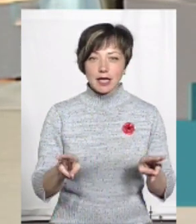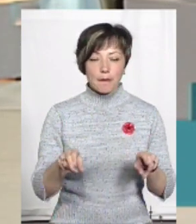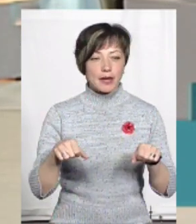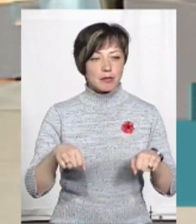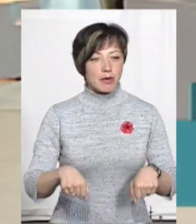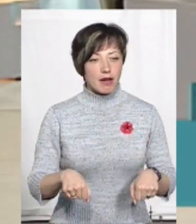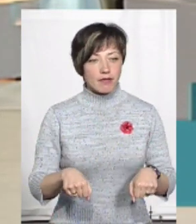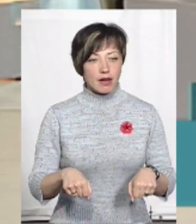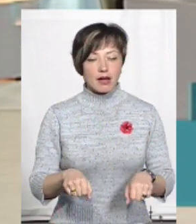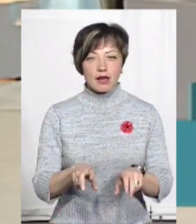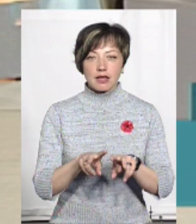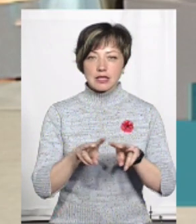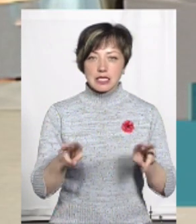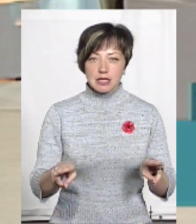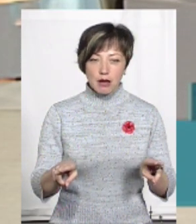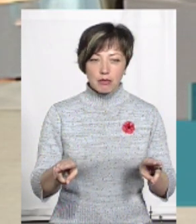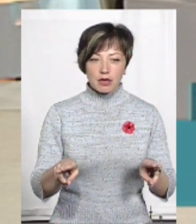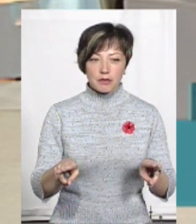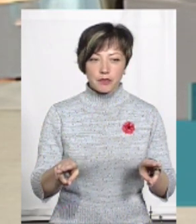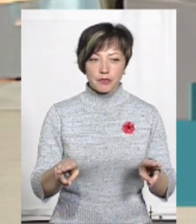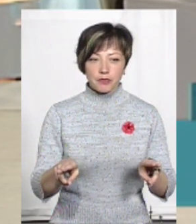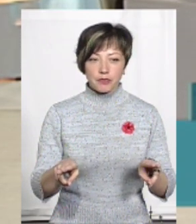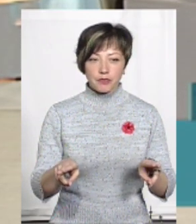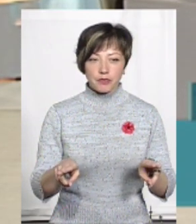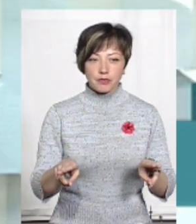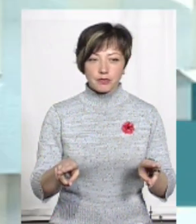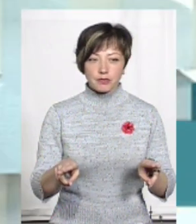права, яка має ті самі